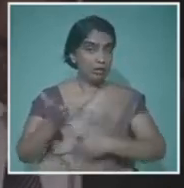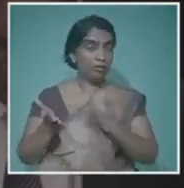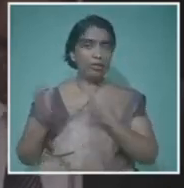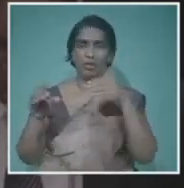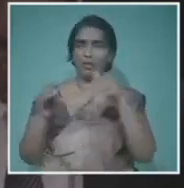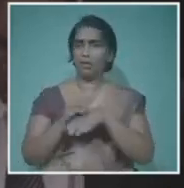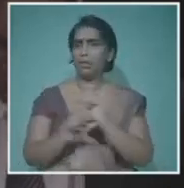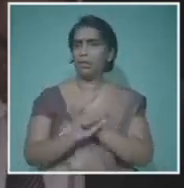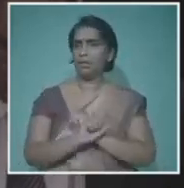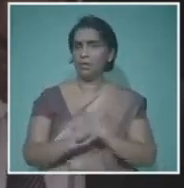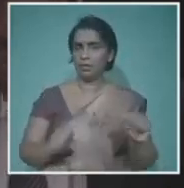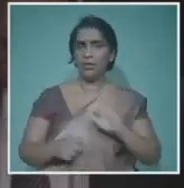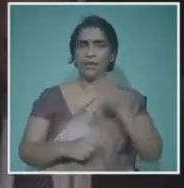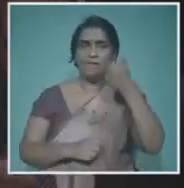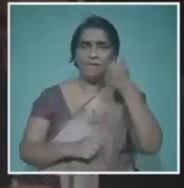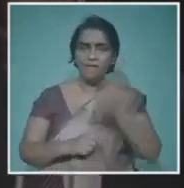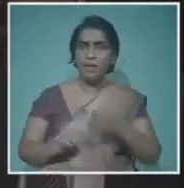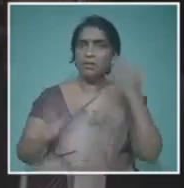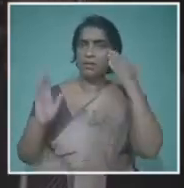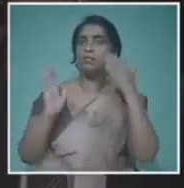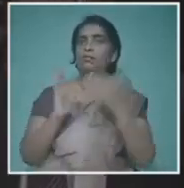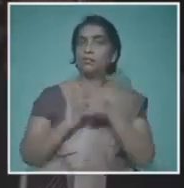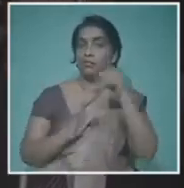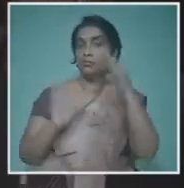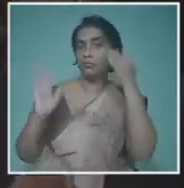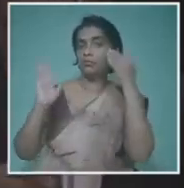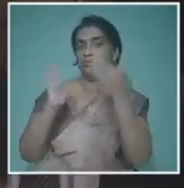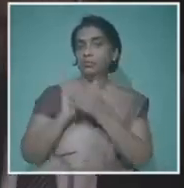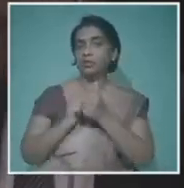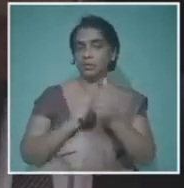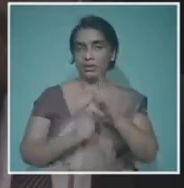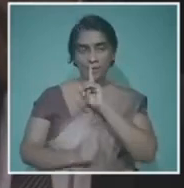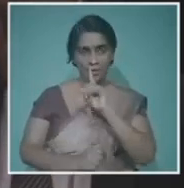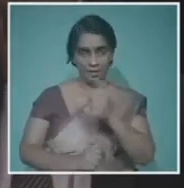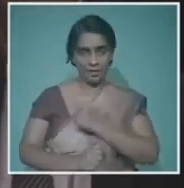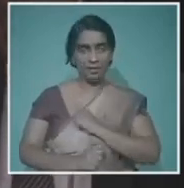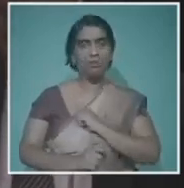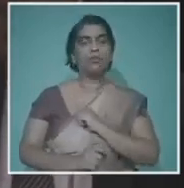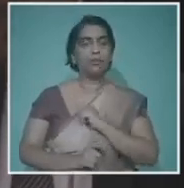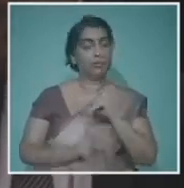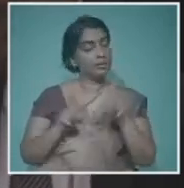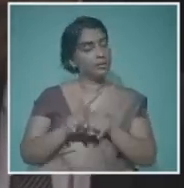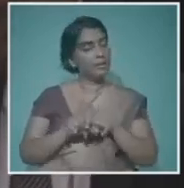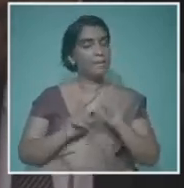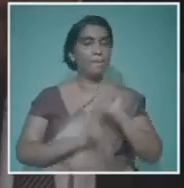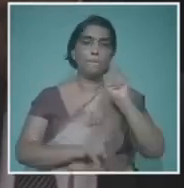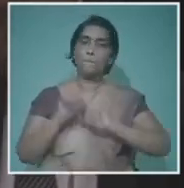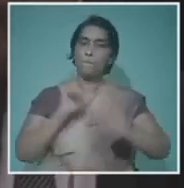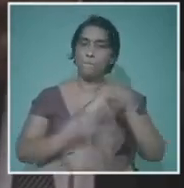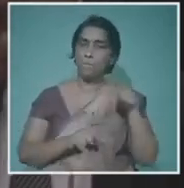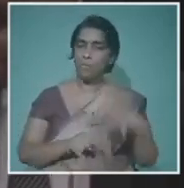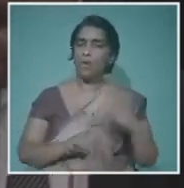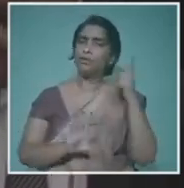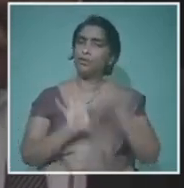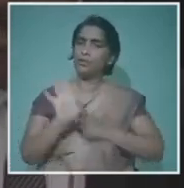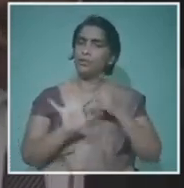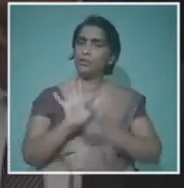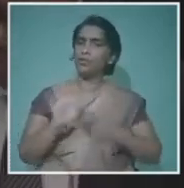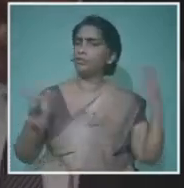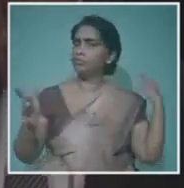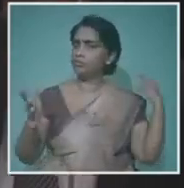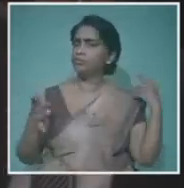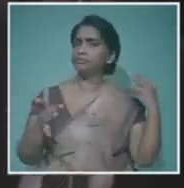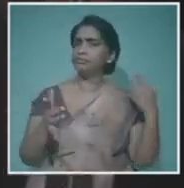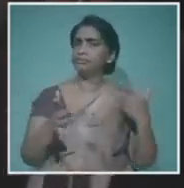නැමැති වැදගත් කාරණාවක් ඔබතුමාගේ අවධානයට ගේන්න කැමති. සහ පාර්ලිමේන්තුවේ වසර රාශියක පසුගිය